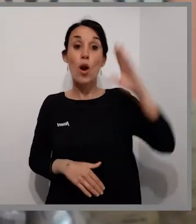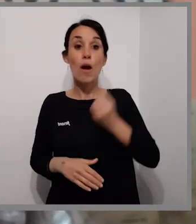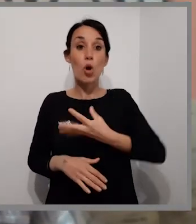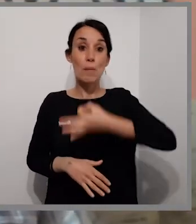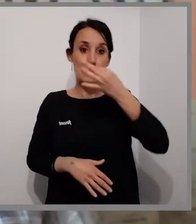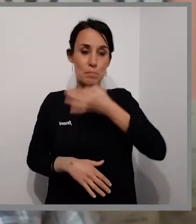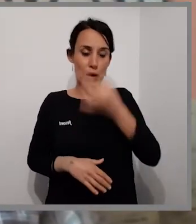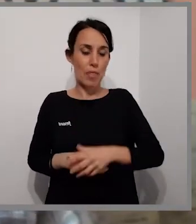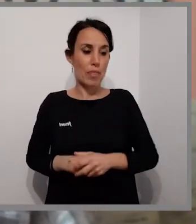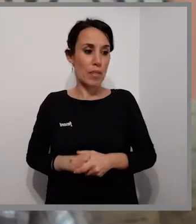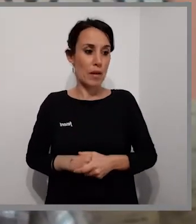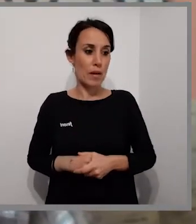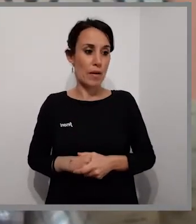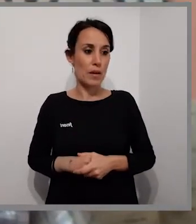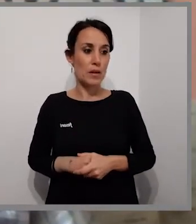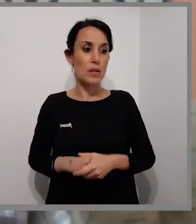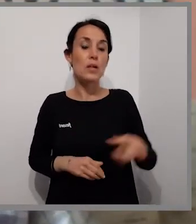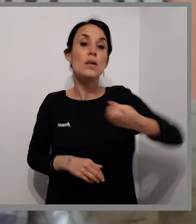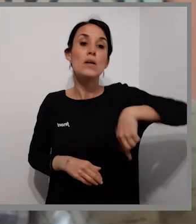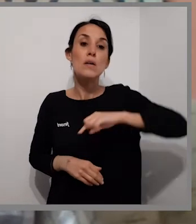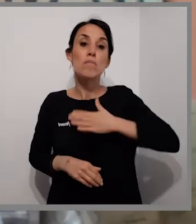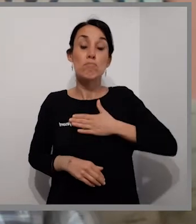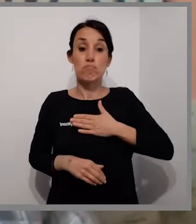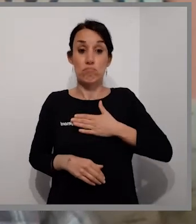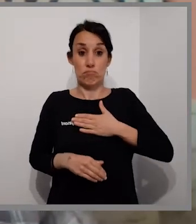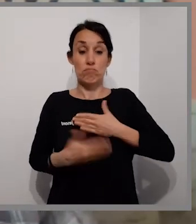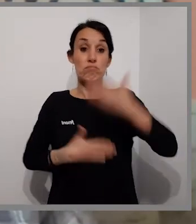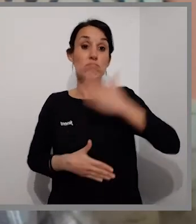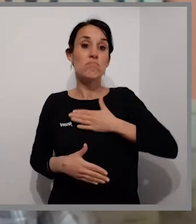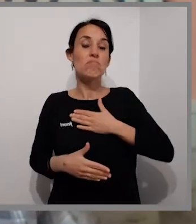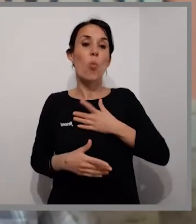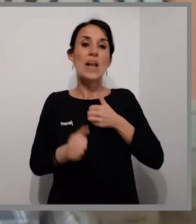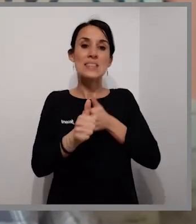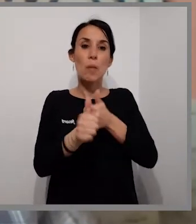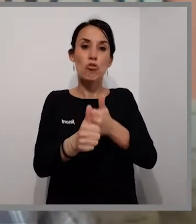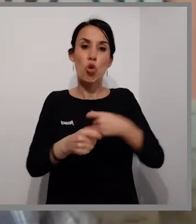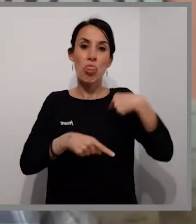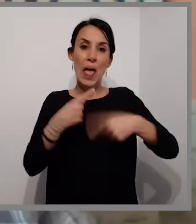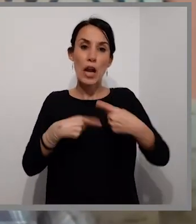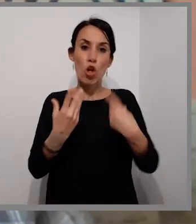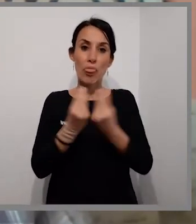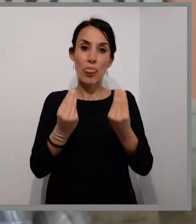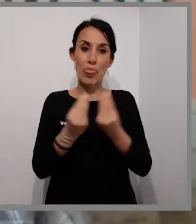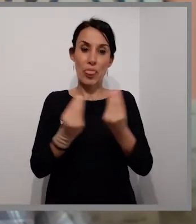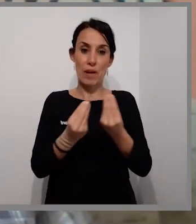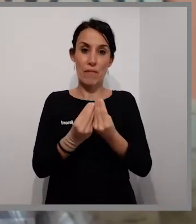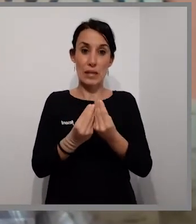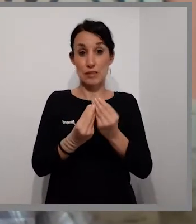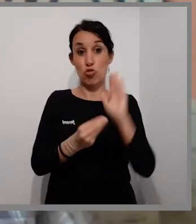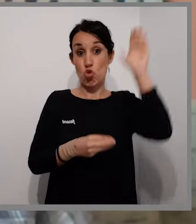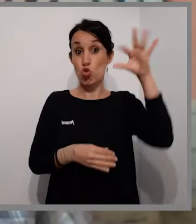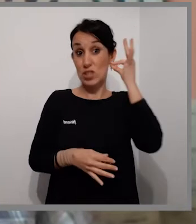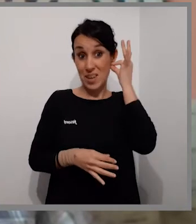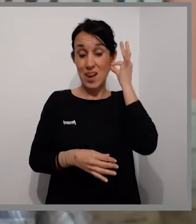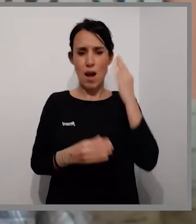Hola, molt bona vesprada, president Puig. Hola, bona vesprada. Nosaltres des de València News estem fent un seguiment diari de les xifres que està donant la